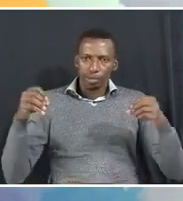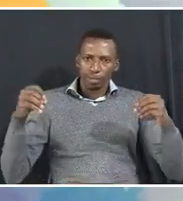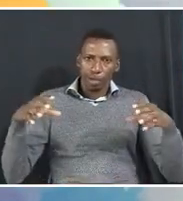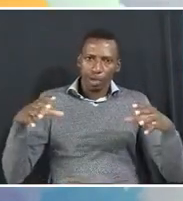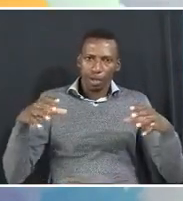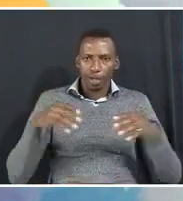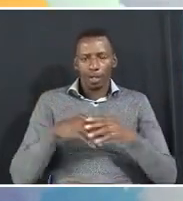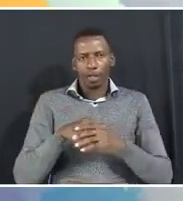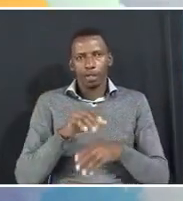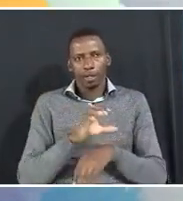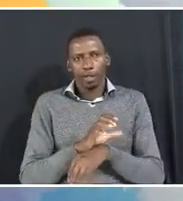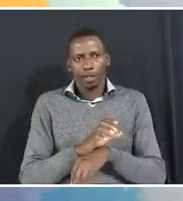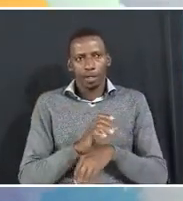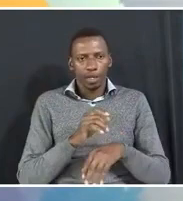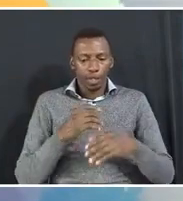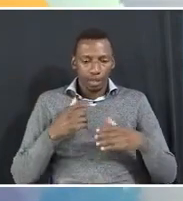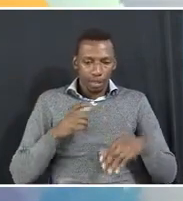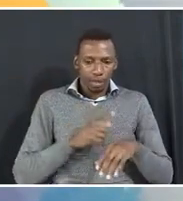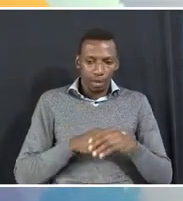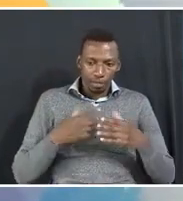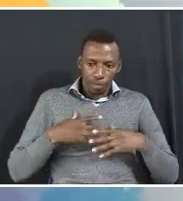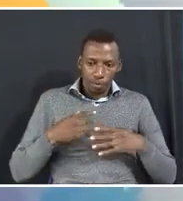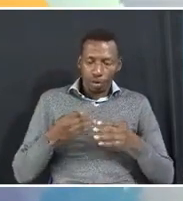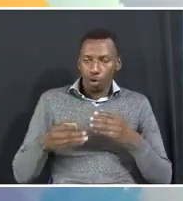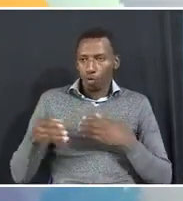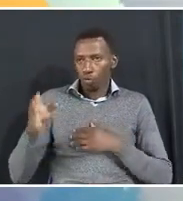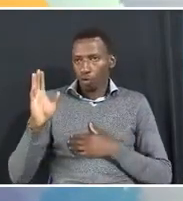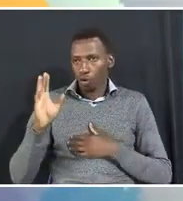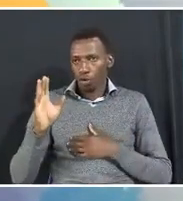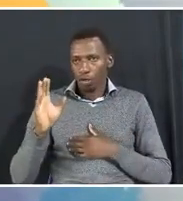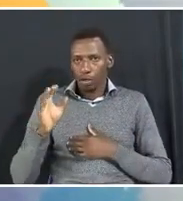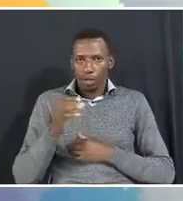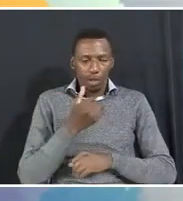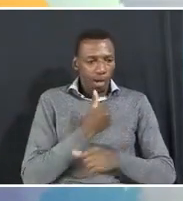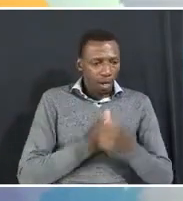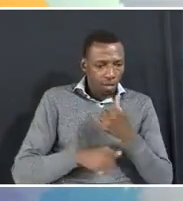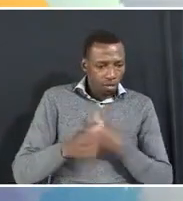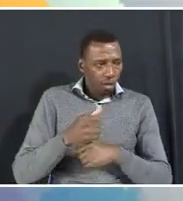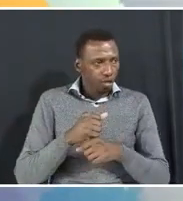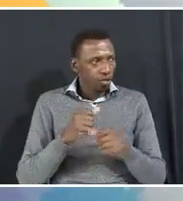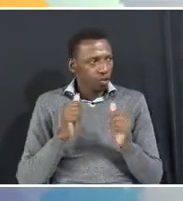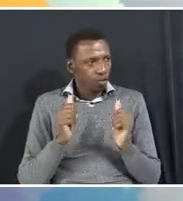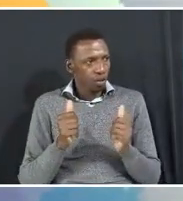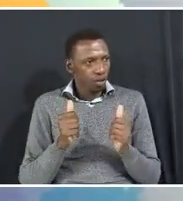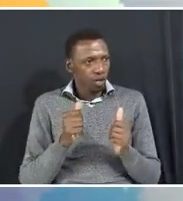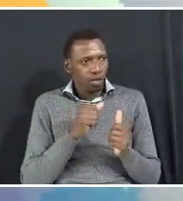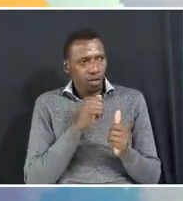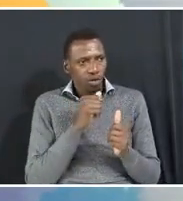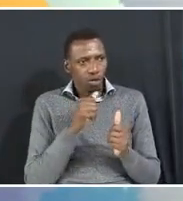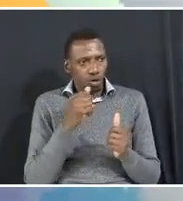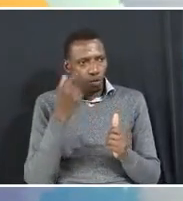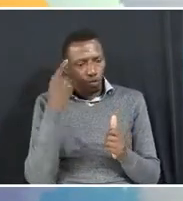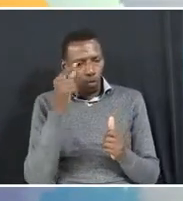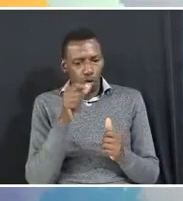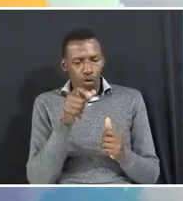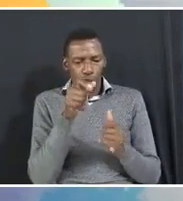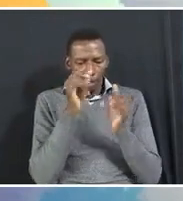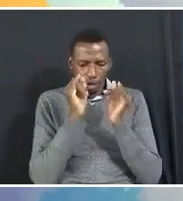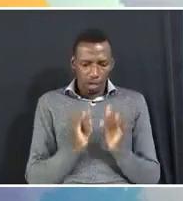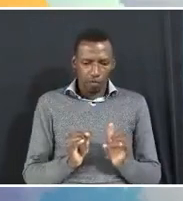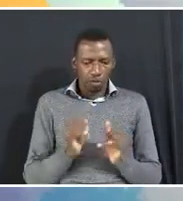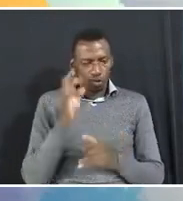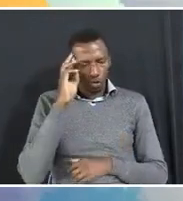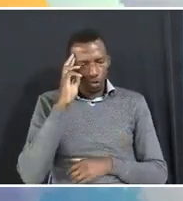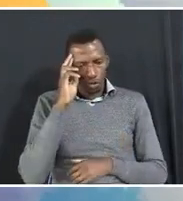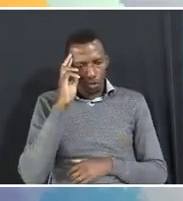Mungu wakiyatenda kwa jumla yote yanatendwa sio kwa ajili ya mtu lakini kwa ajili ya utukufu wa Mungu. Kwa hivyo